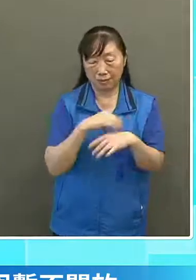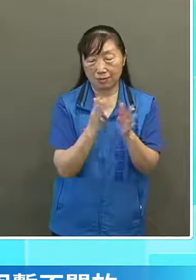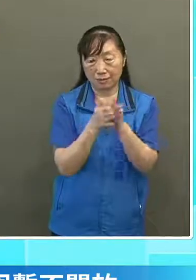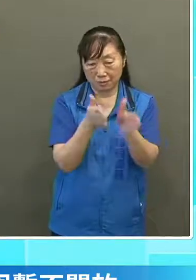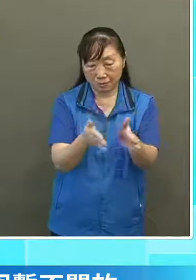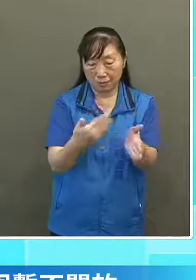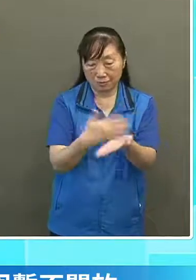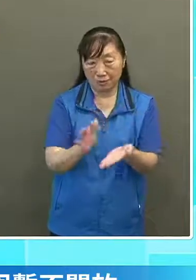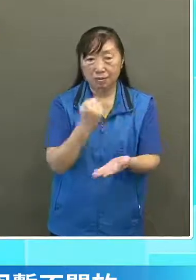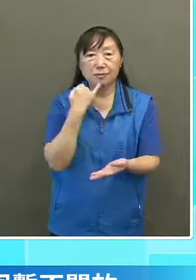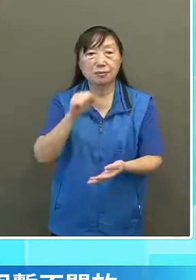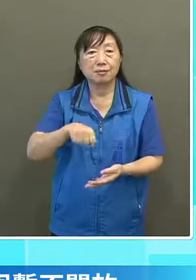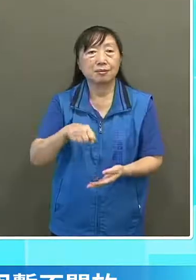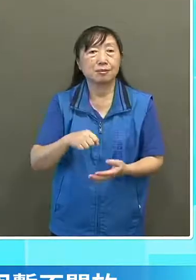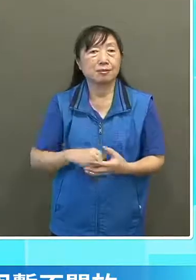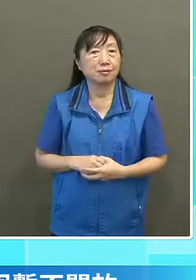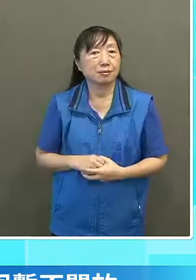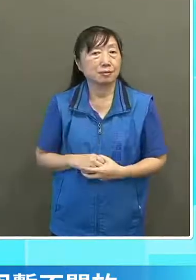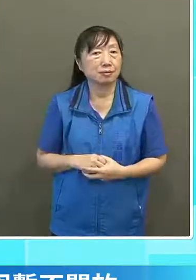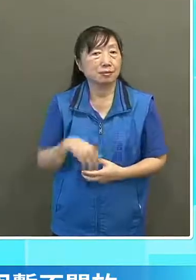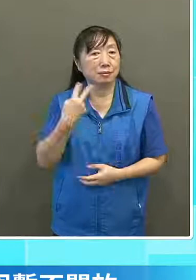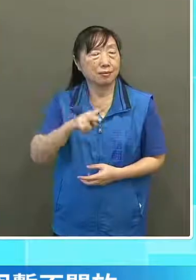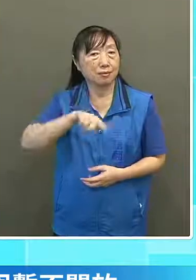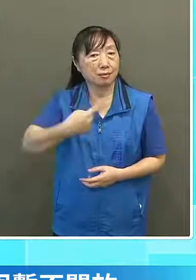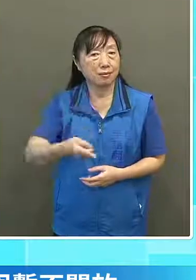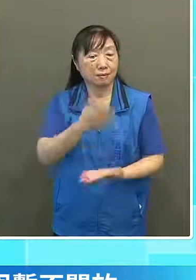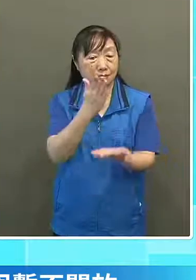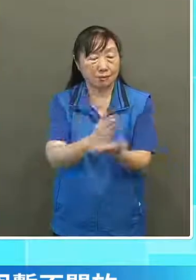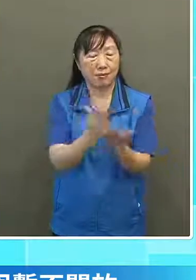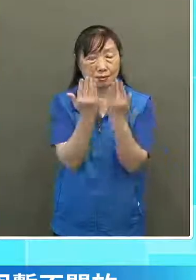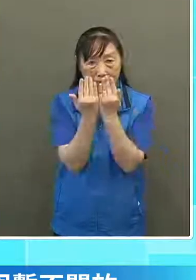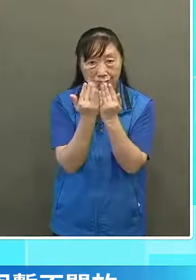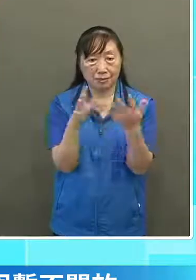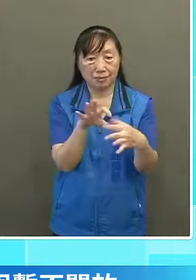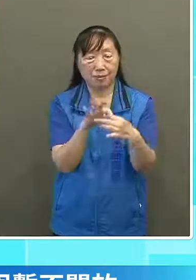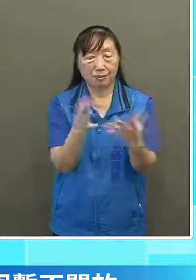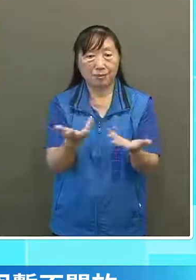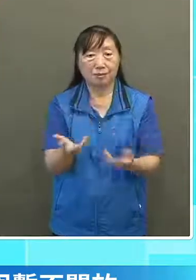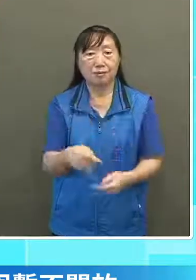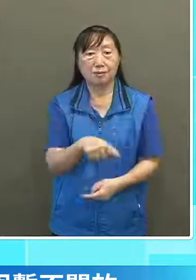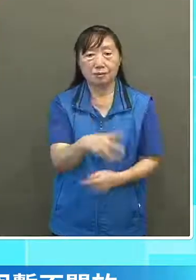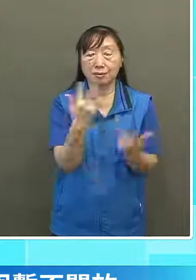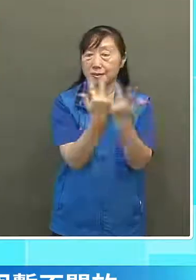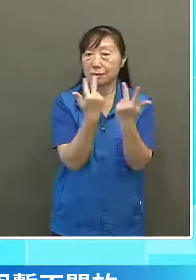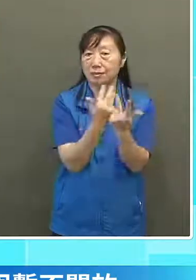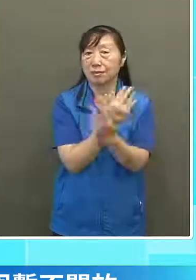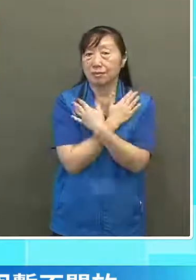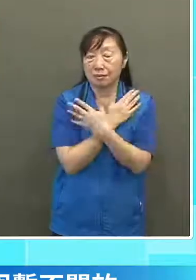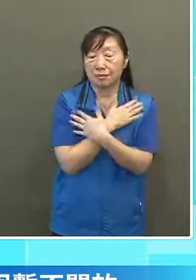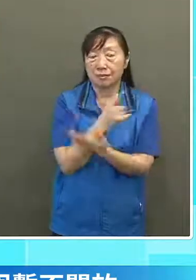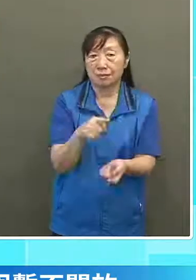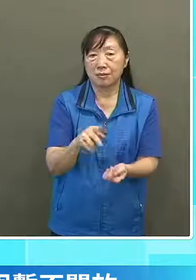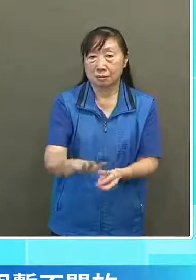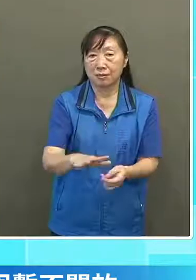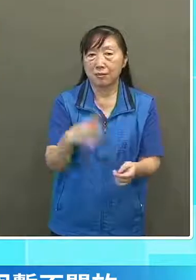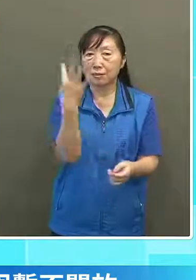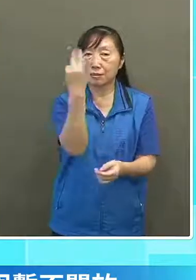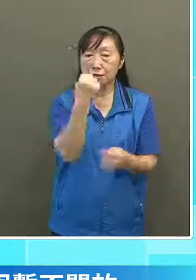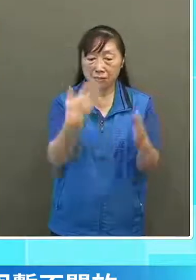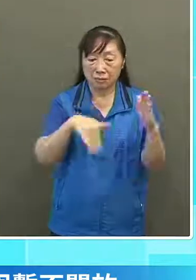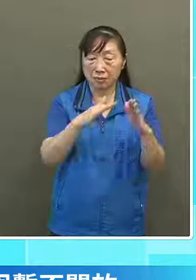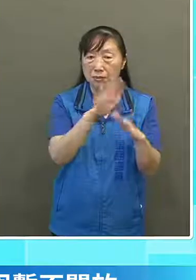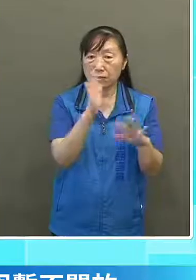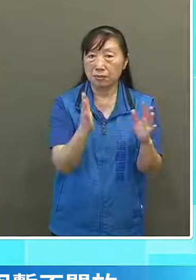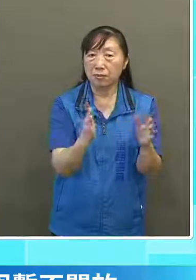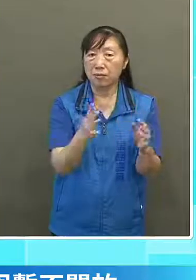决。 接下来和停课相关的问题，新北幼儿园群聚，目前新北总共有多少学校，多少